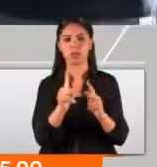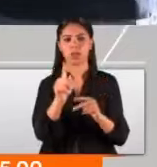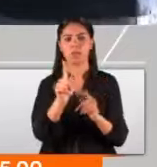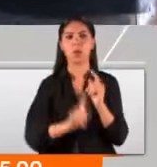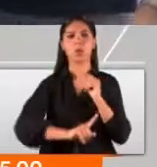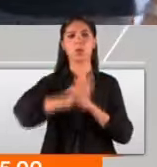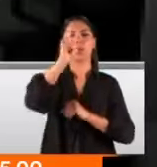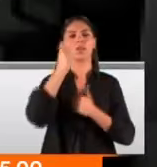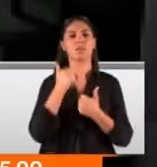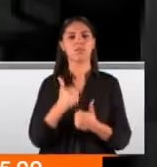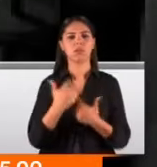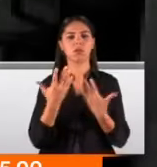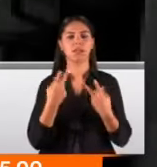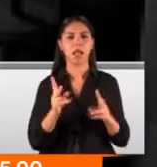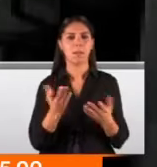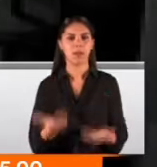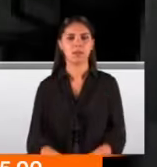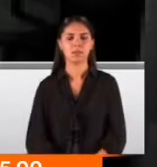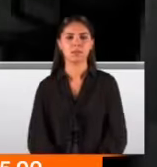asansör yukarıya bu şekilde çıkıyor.